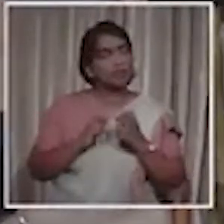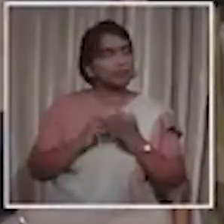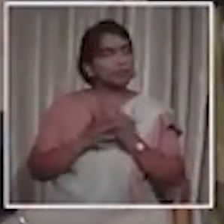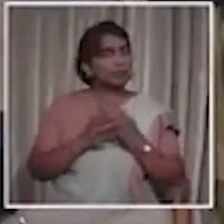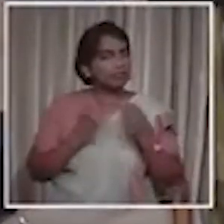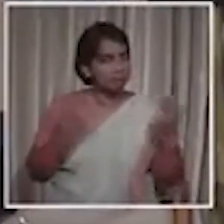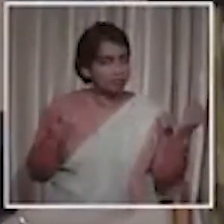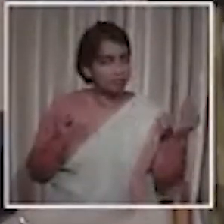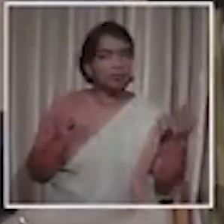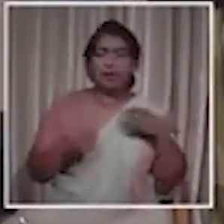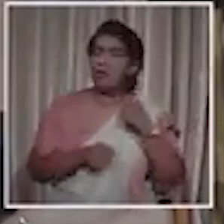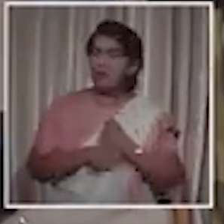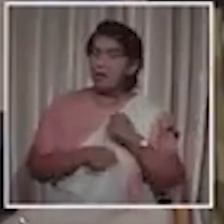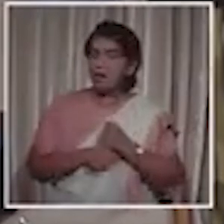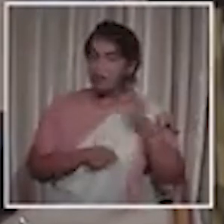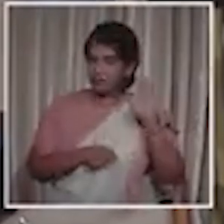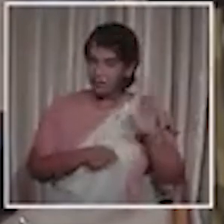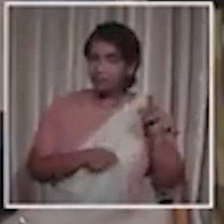විදිහට ආණ්ඩුව විසින්